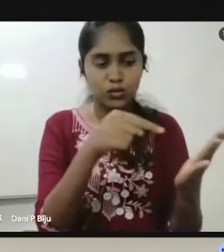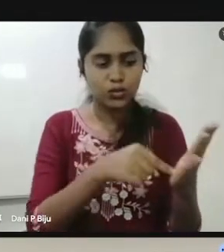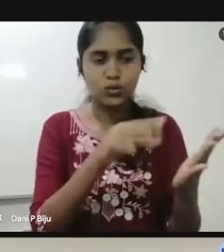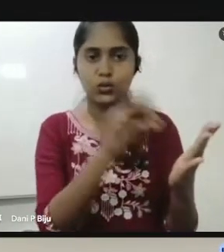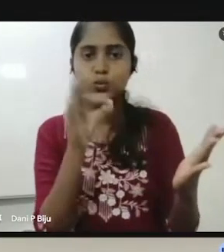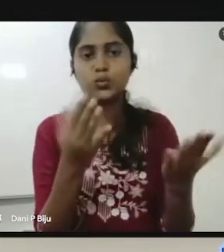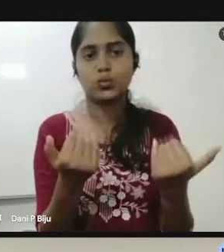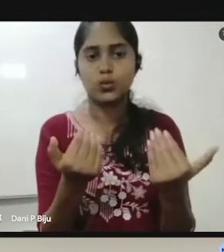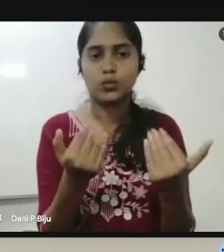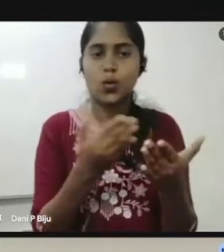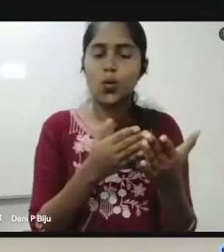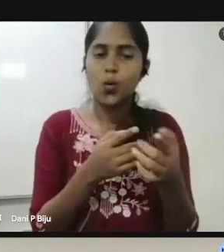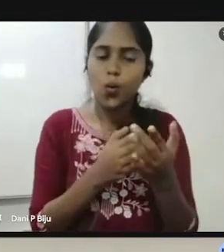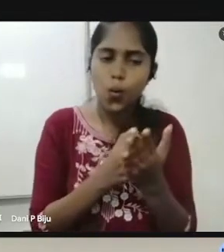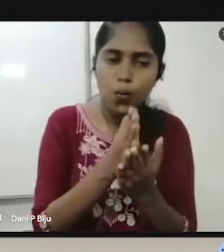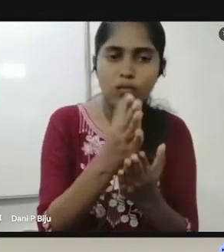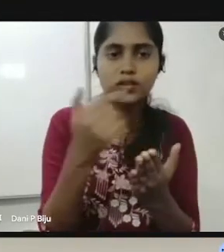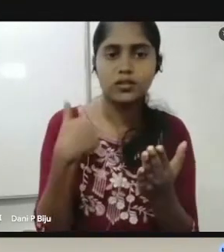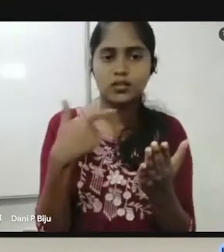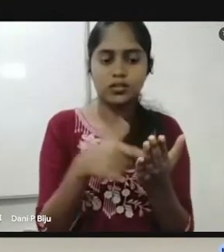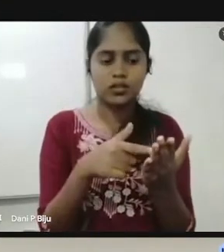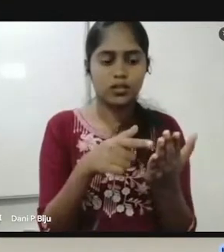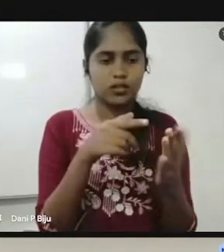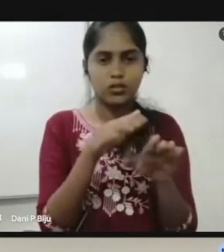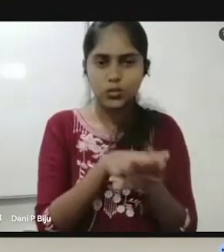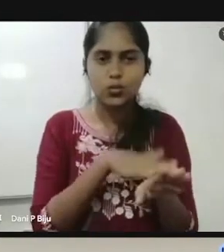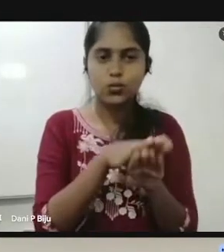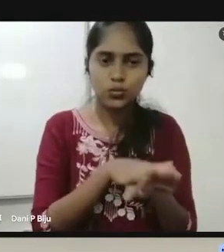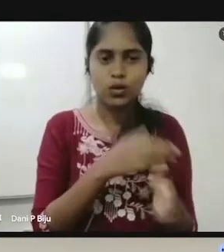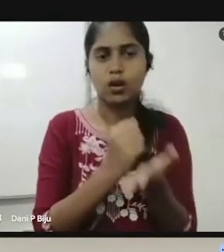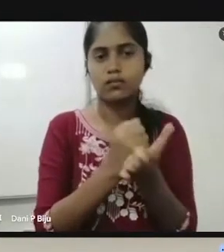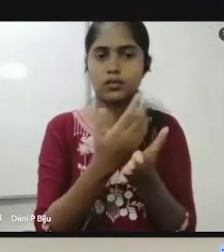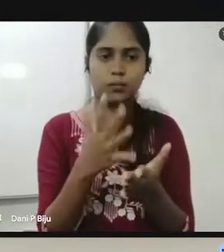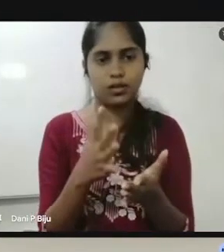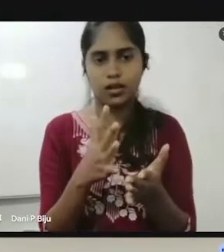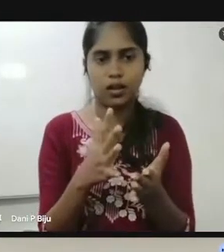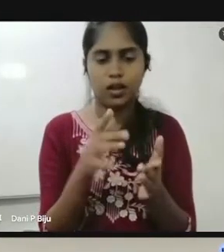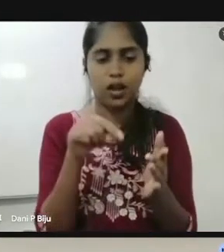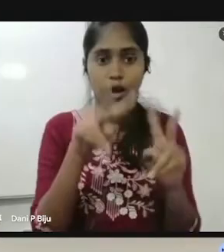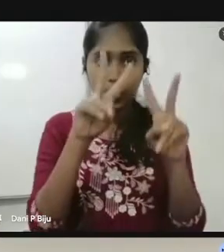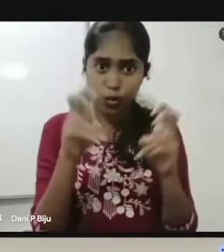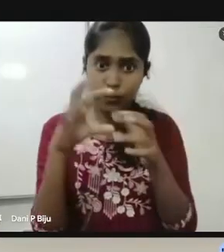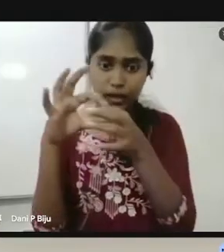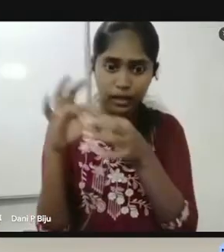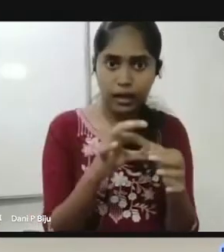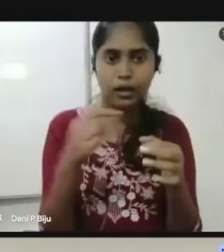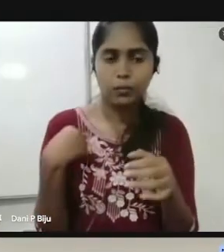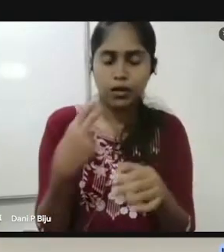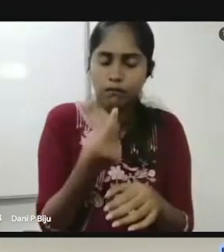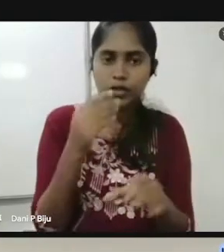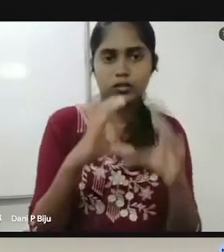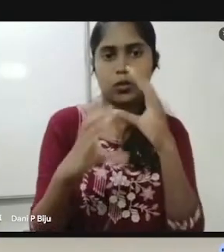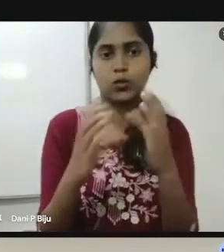ചിഹ്നങ്ങളെ സ്കാൻ ചെയ്ത് മനസ്സിലാക്കേണ്ട ആവശ്യം വരുന്നില്ല. അപ്പൊ ആ മെമ്മറി ഫോർ ലൊക്കേഷൻ വെച്ചിട്ട് നമുക്ക് കുറച്ചും കൂടെ ഫാസ്റ്റർ ആയിട്ട് കമ്മ്യൂണിക്കേറ്റ് ചെയ്യാൻ